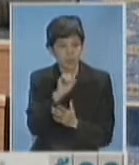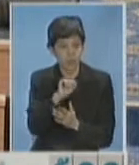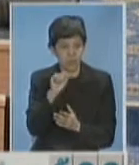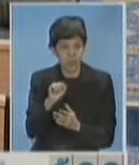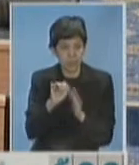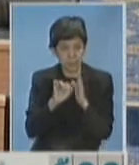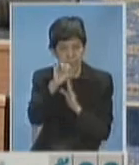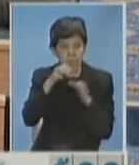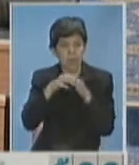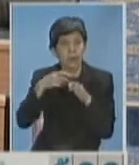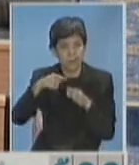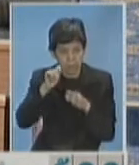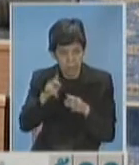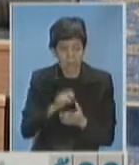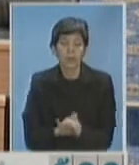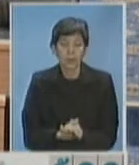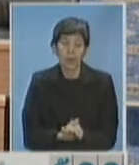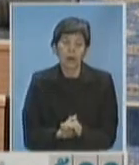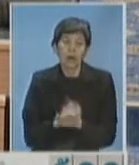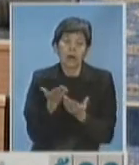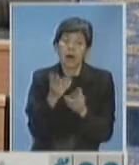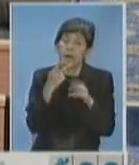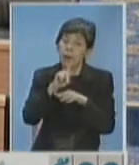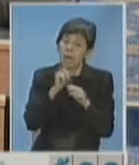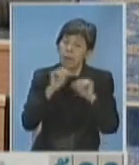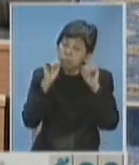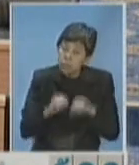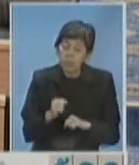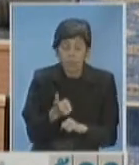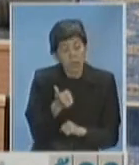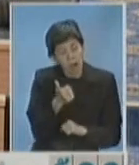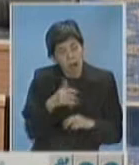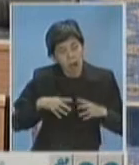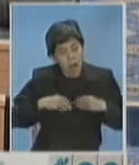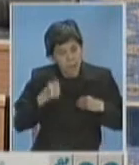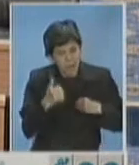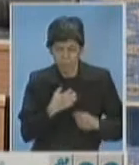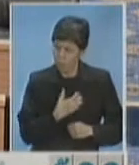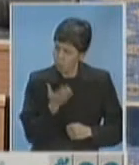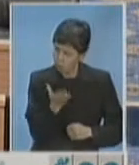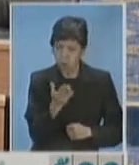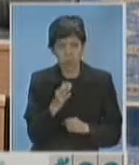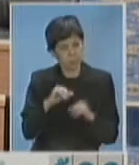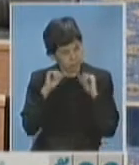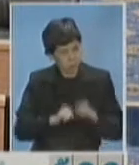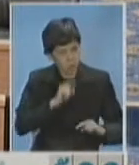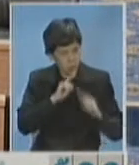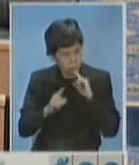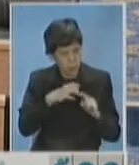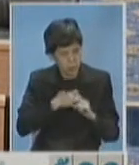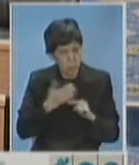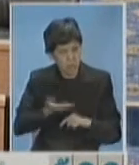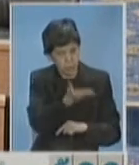ทนราษฎรจังหวัดเชียงใหม่เพื่อไทยต่อคำวินิจฉัยท่านประธานนะครับผมก็เคารพนะครับแต่ก็ขอให้เป็นไปตามข้อตกลงที่ท่านประธานได้